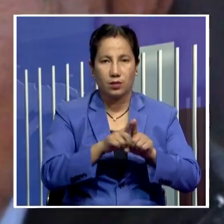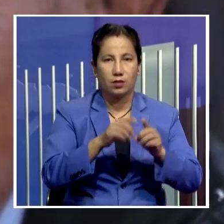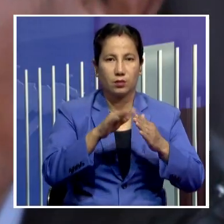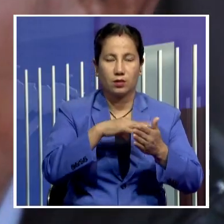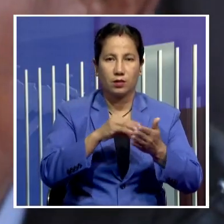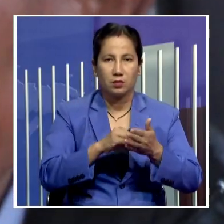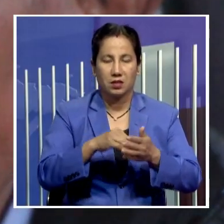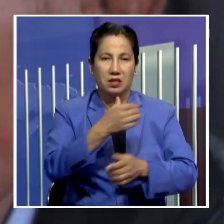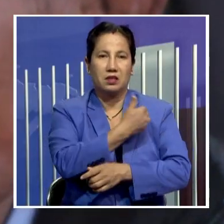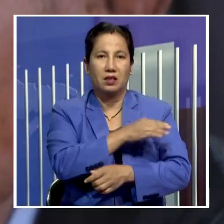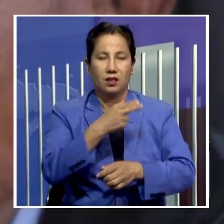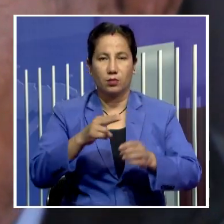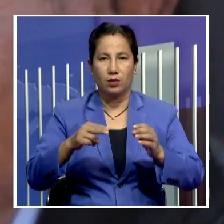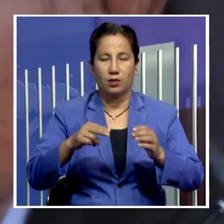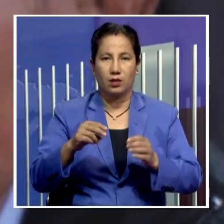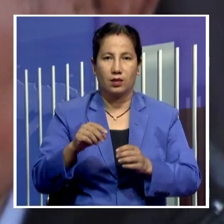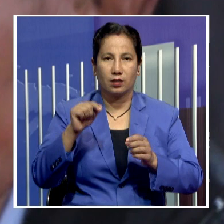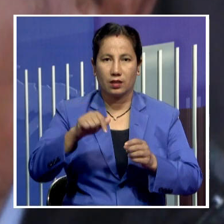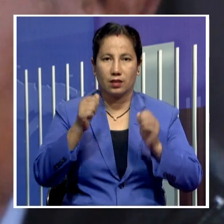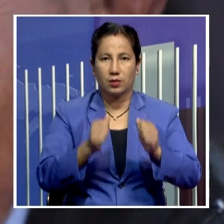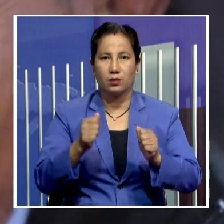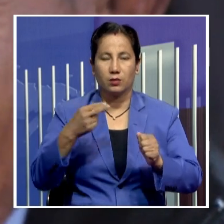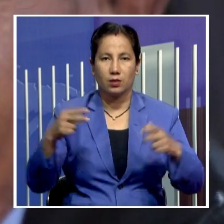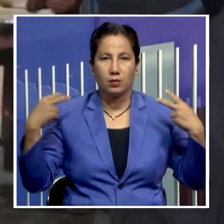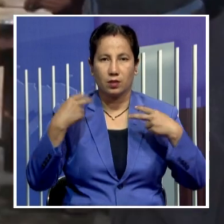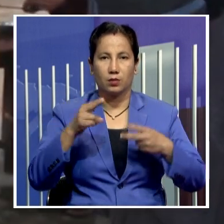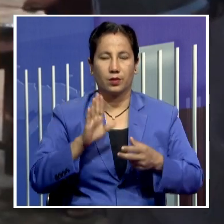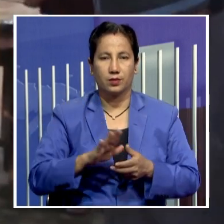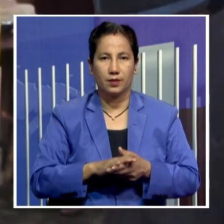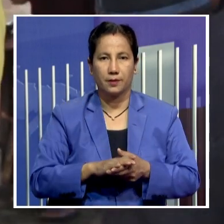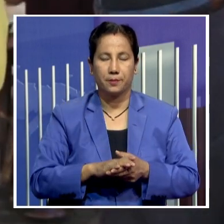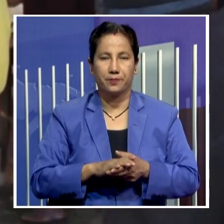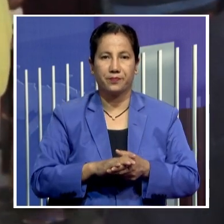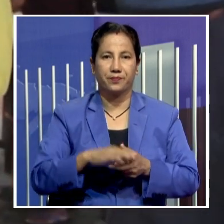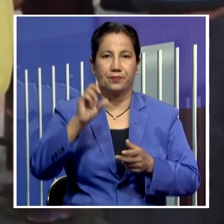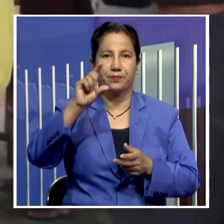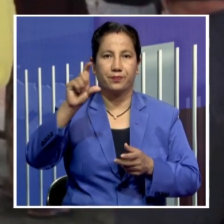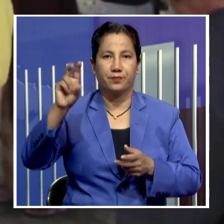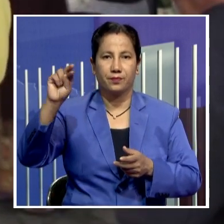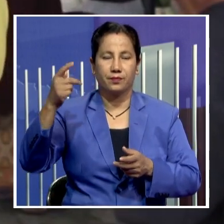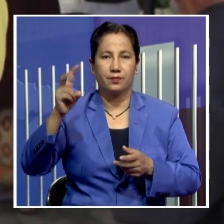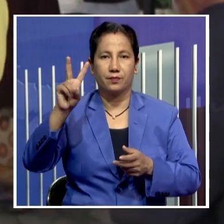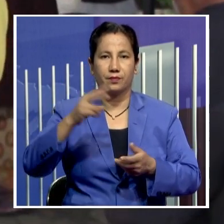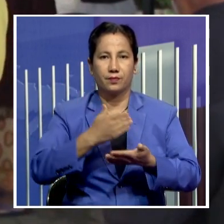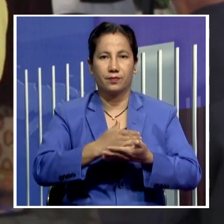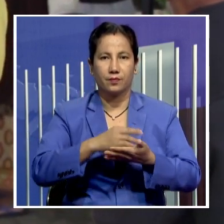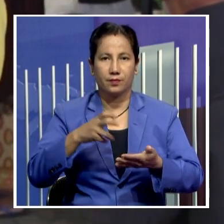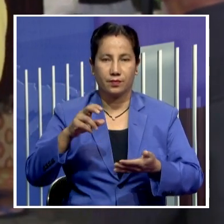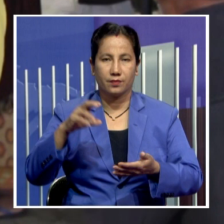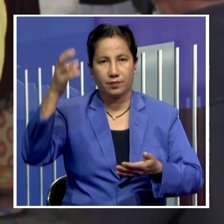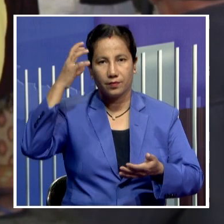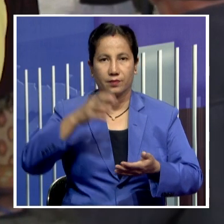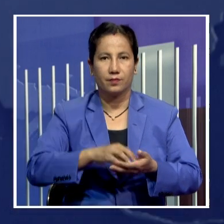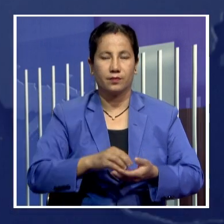परिवारबाट अवहेलित भएर आश्रममा बस्नुपर्ने बाध्यता बनेको छ। सुनिल कार्की, नेपाल टेलिभिजन, लुम्बिनी प्रदेश,